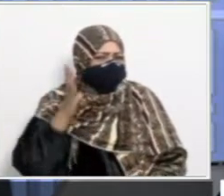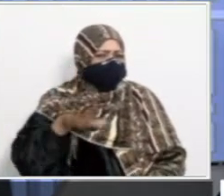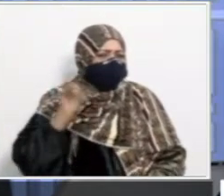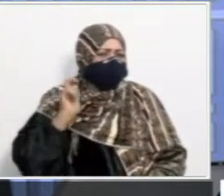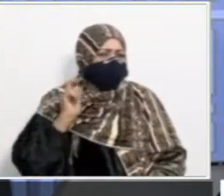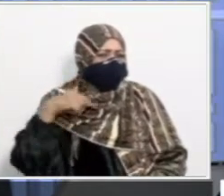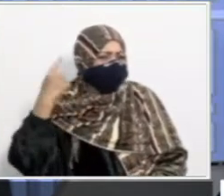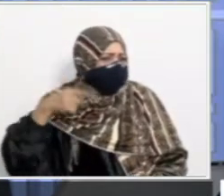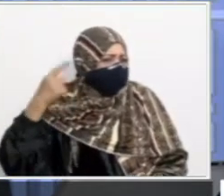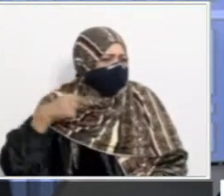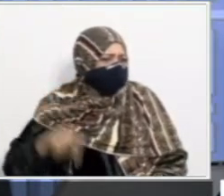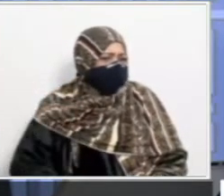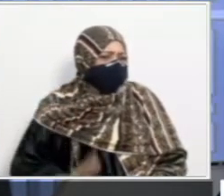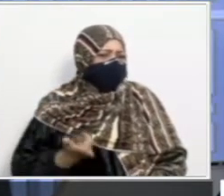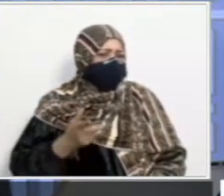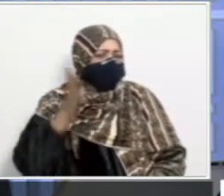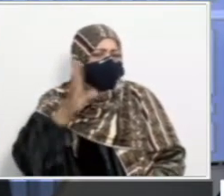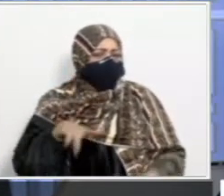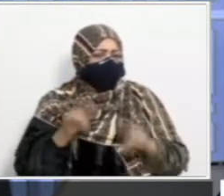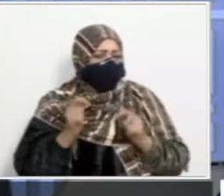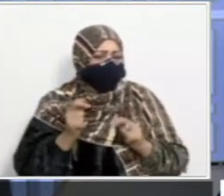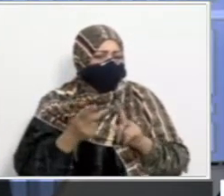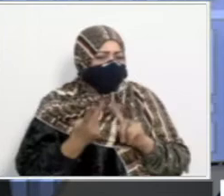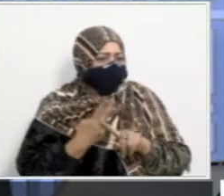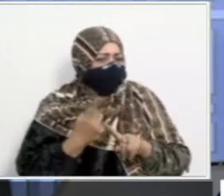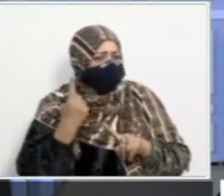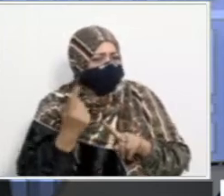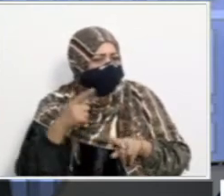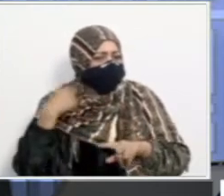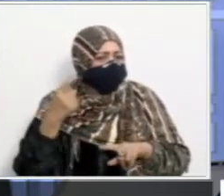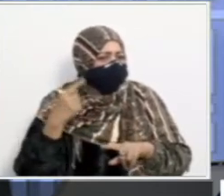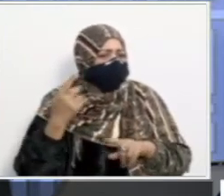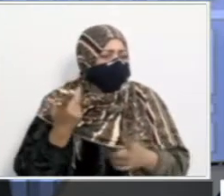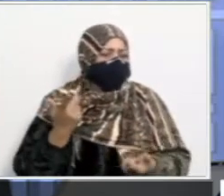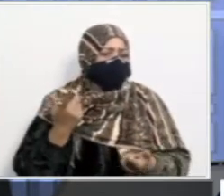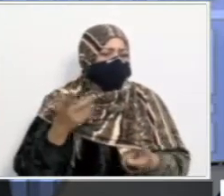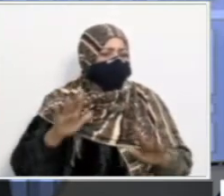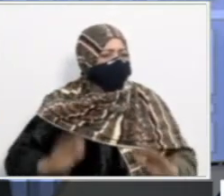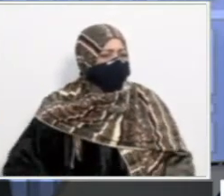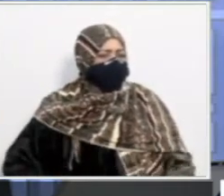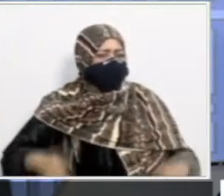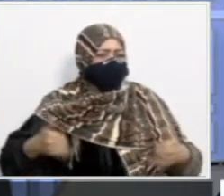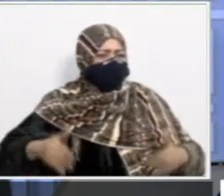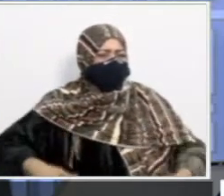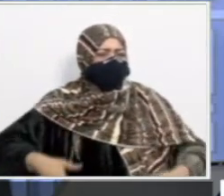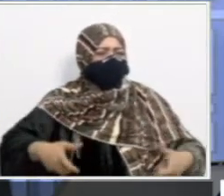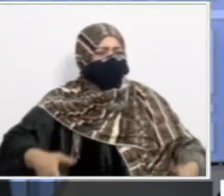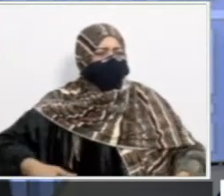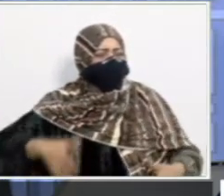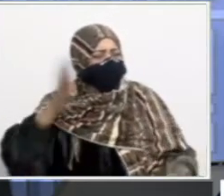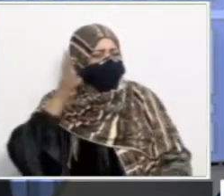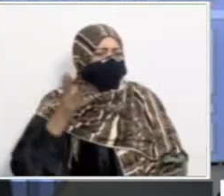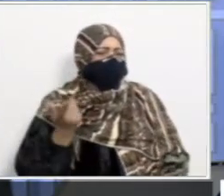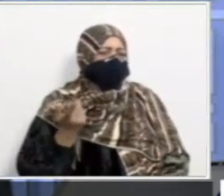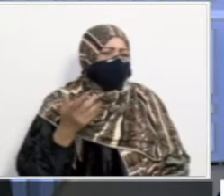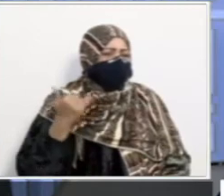بك الوسواس هذا المبلغ كما ذكرت أن في كل صلاة يحدث لك الشك، فلا تعبأ بهذا